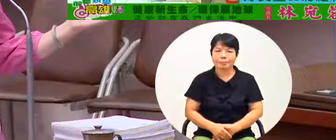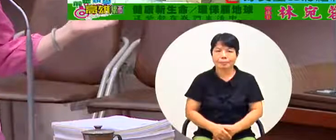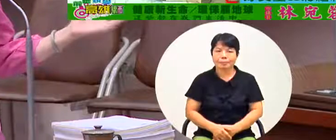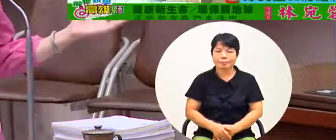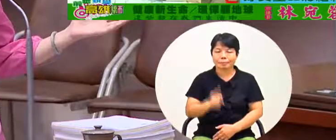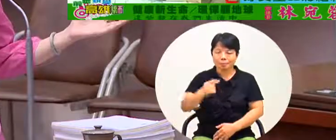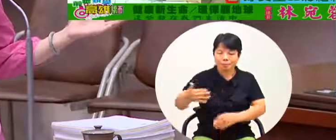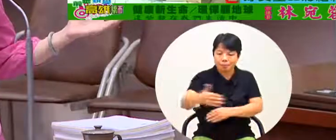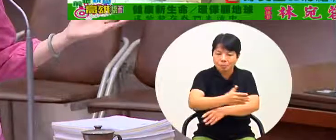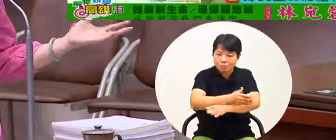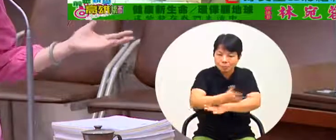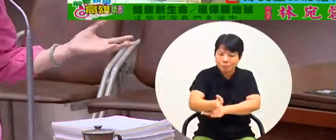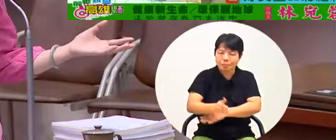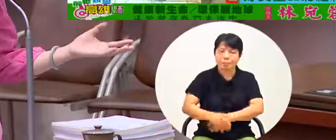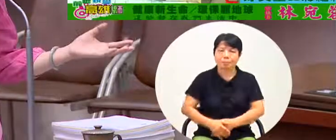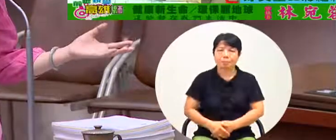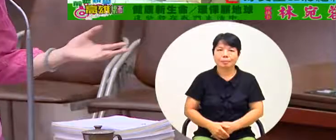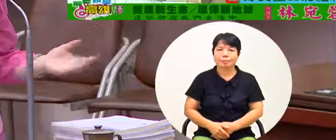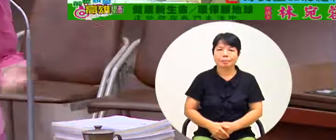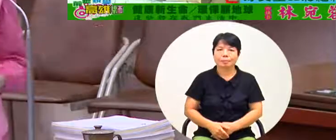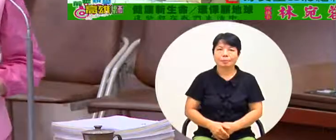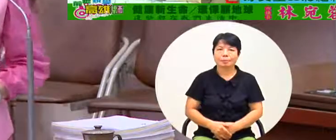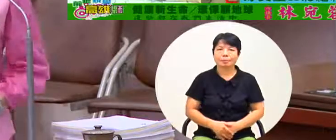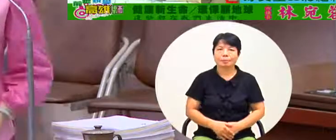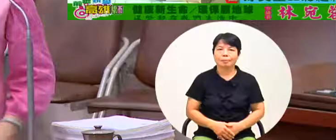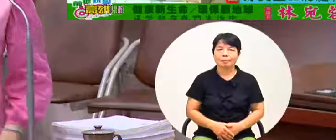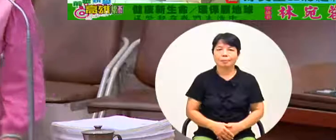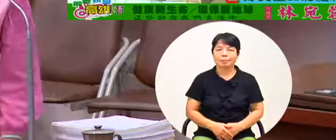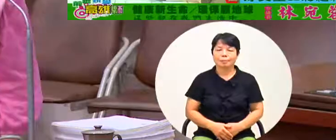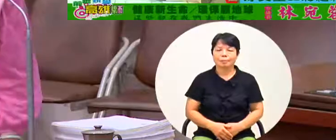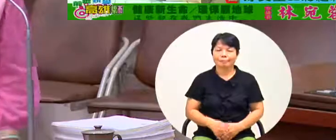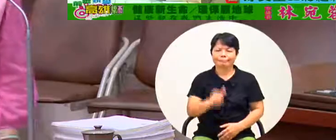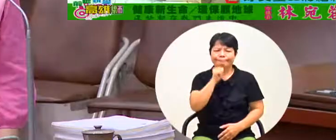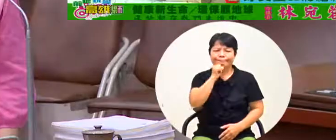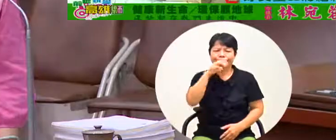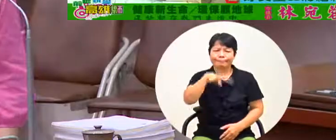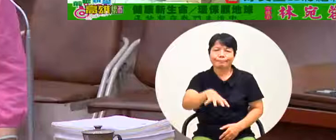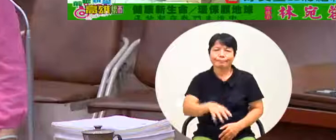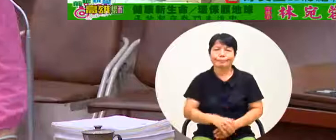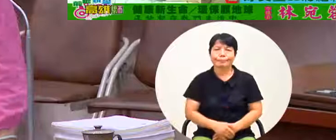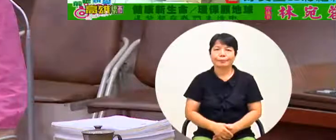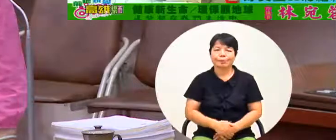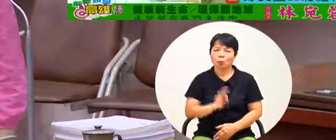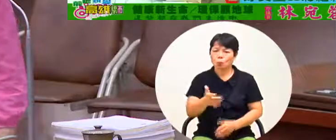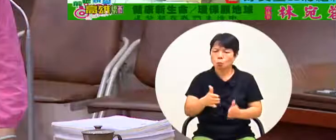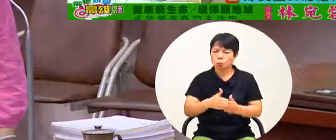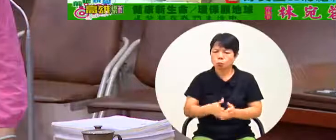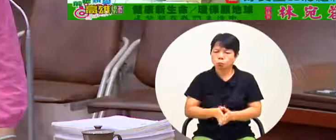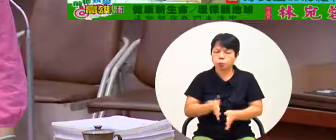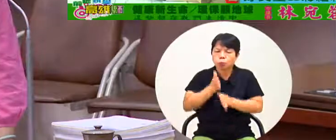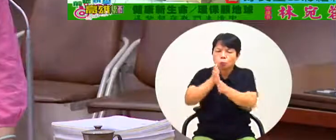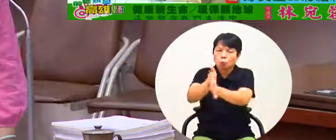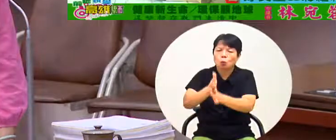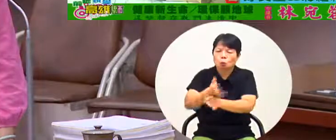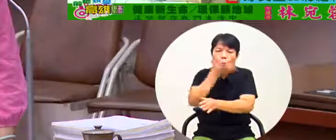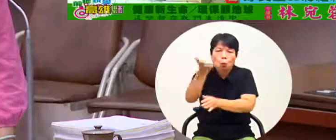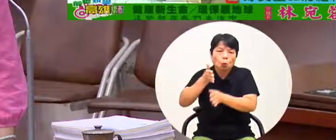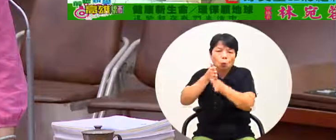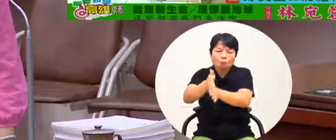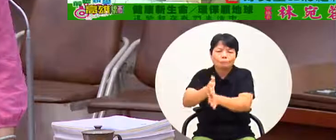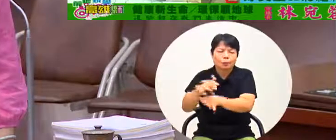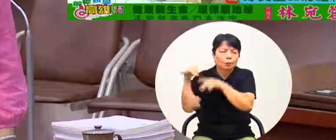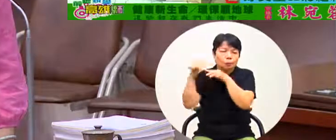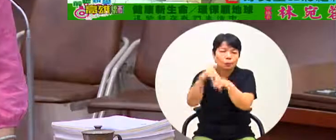个这真卡所在，啊为什么这么侪游览车拢会去？哦啊、所以说我那一次我就很好奇，我就